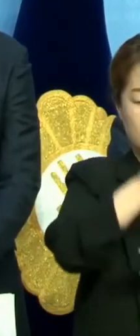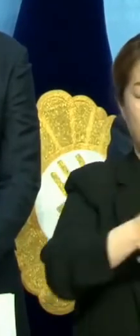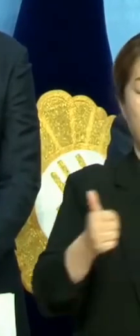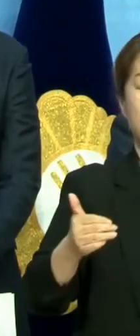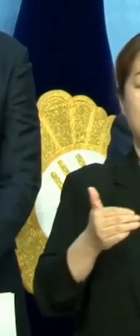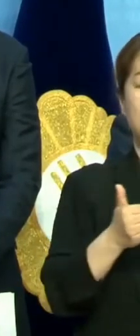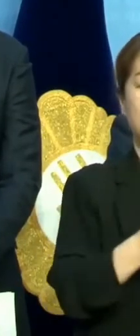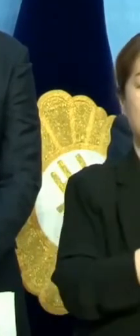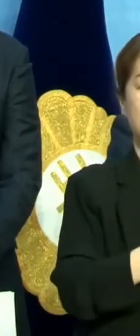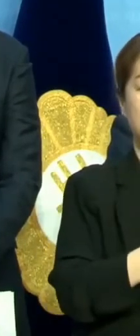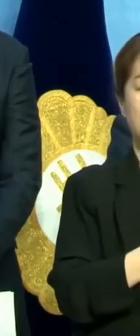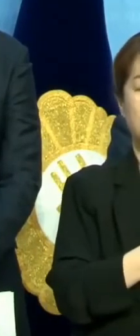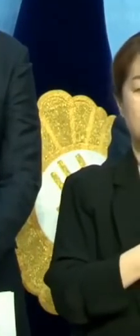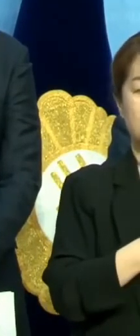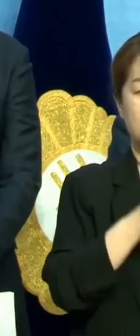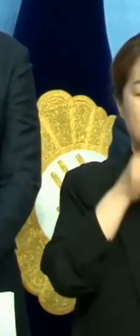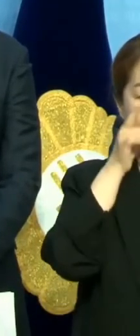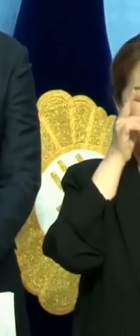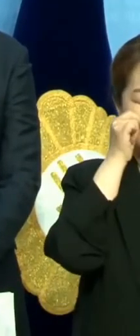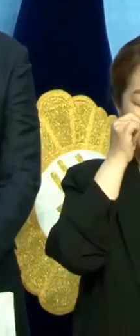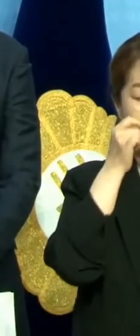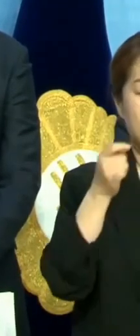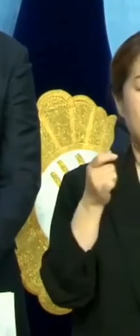끝까지 눈을 못 감은